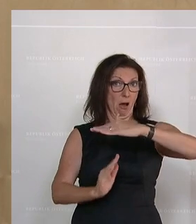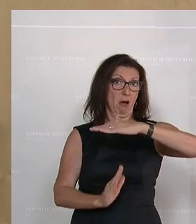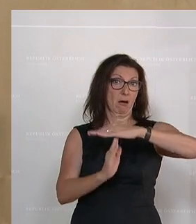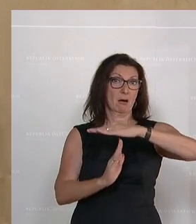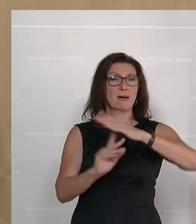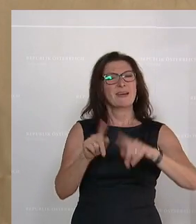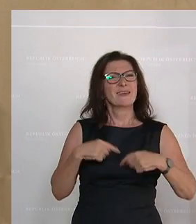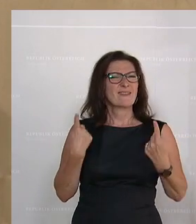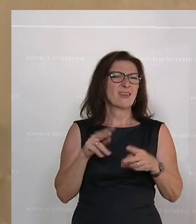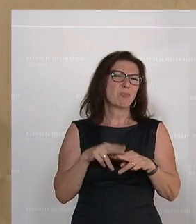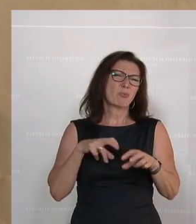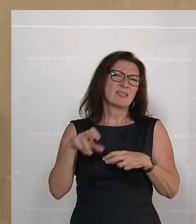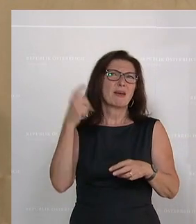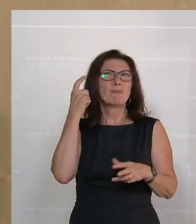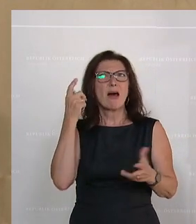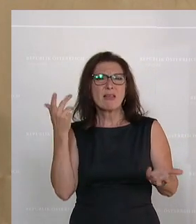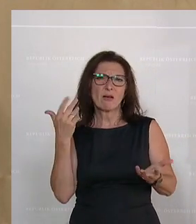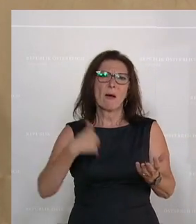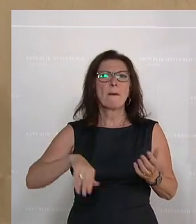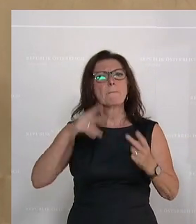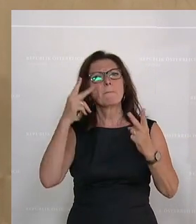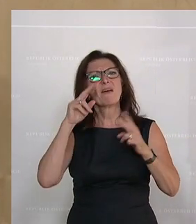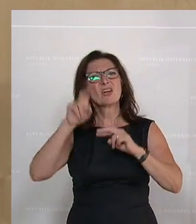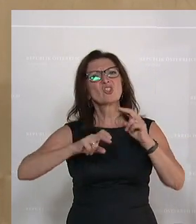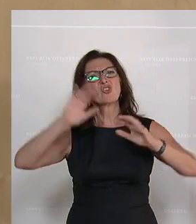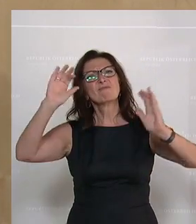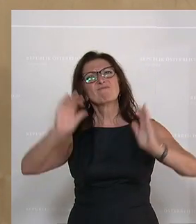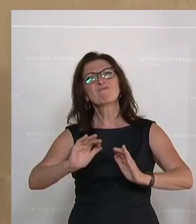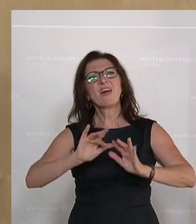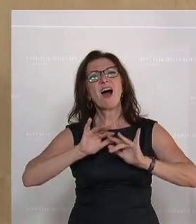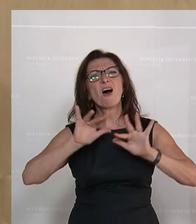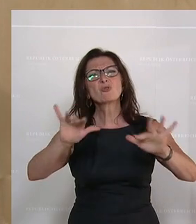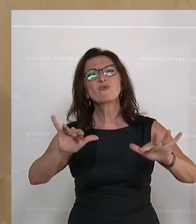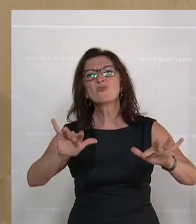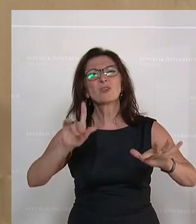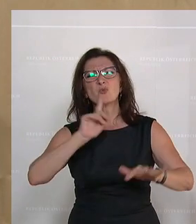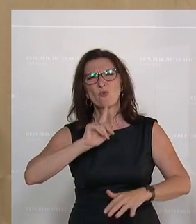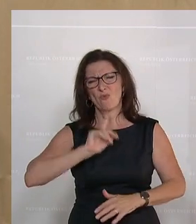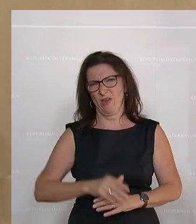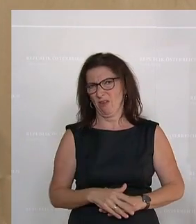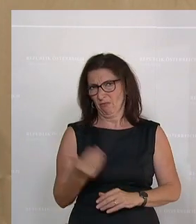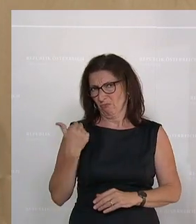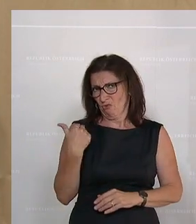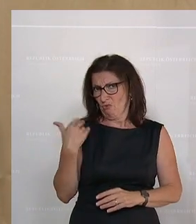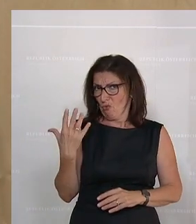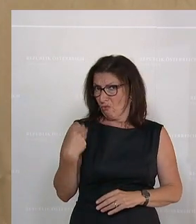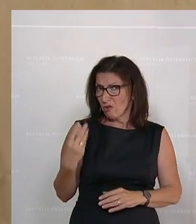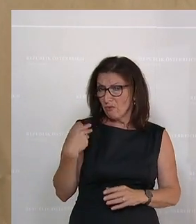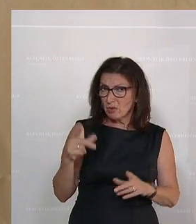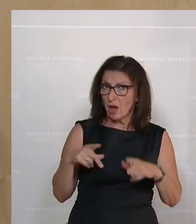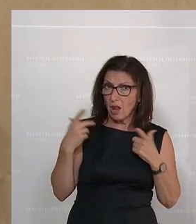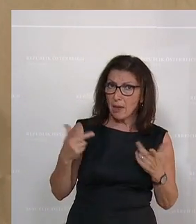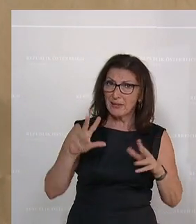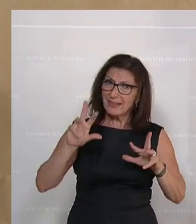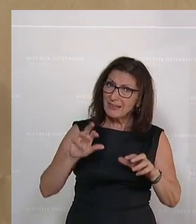dabei das eine mehrwertsteuersenkung nicht diesen effekt bringt und wir haben das in der vergangenheit ja immer wieder erlebt wenn es zu